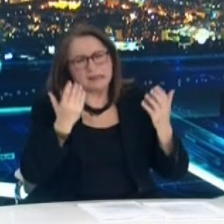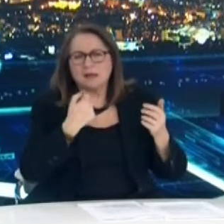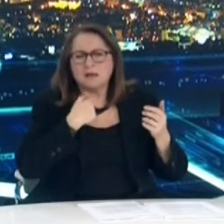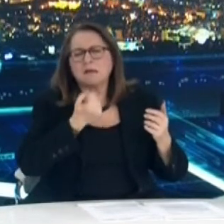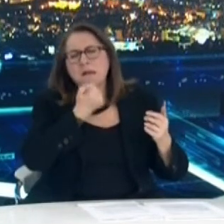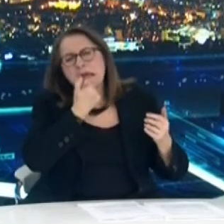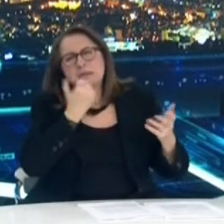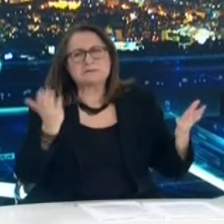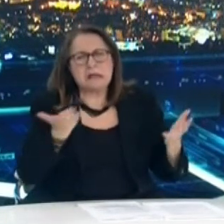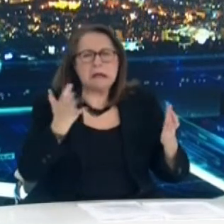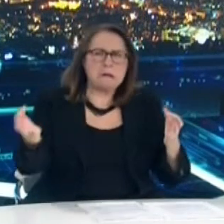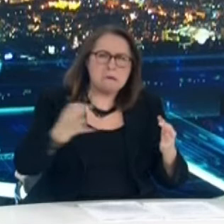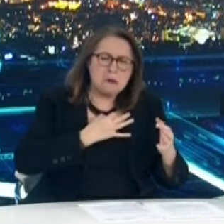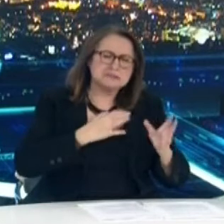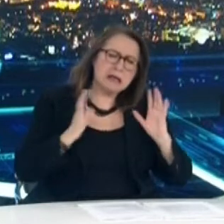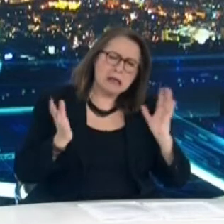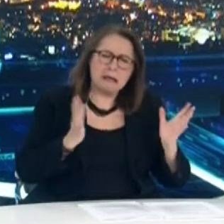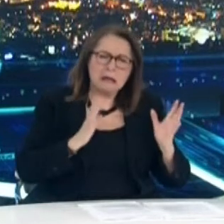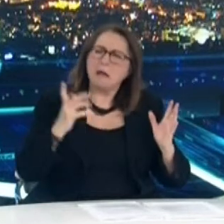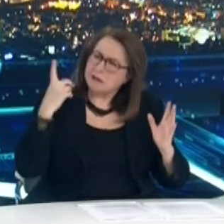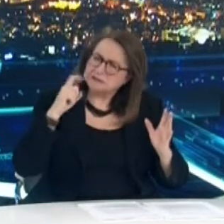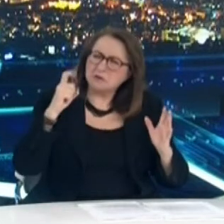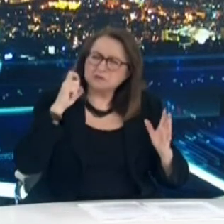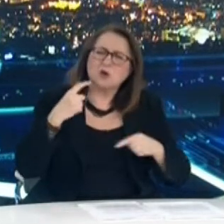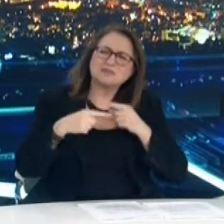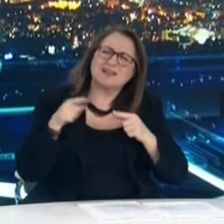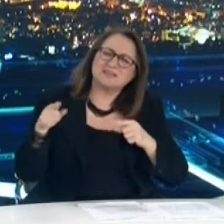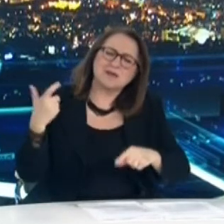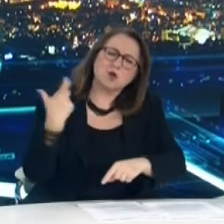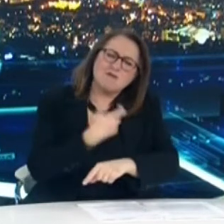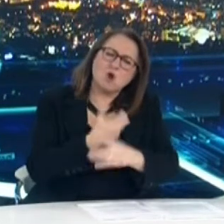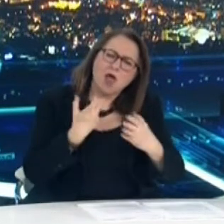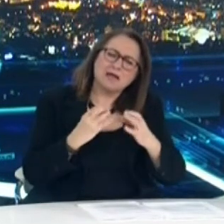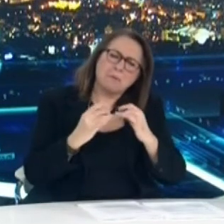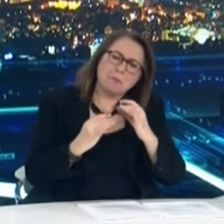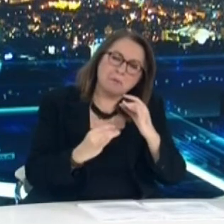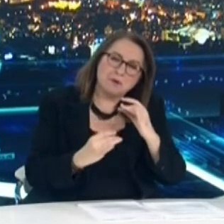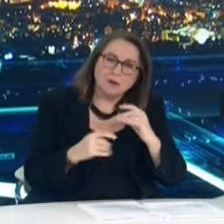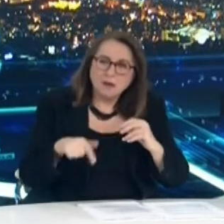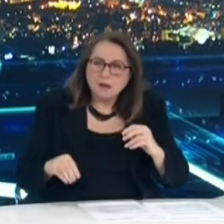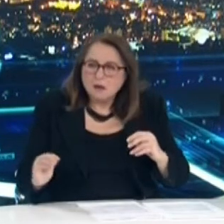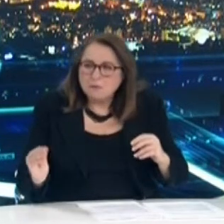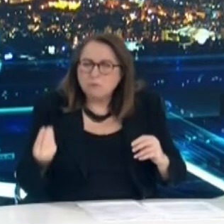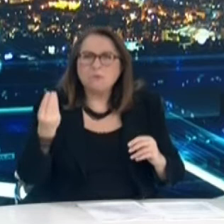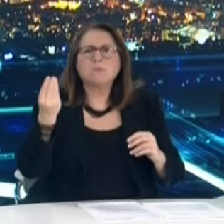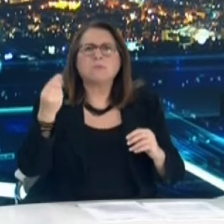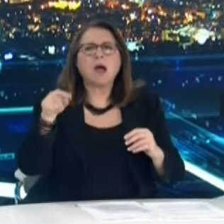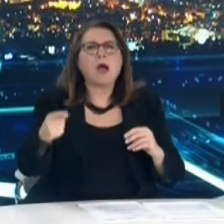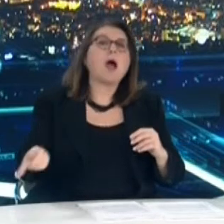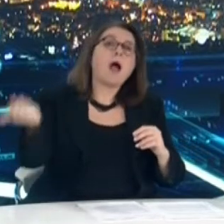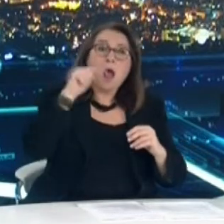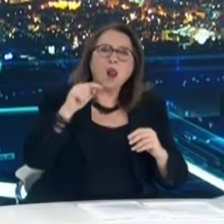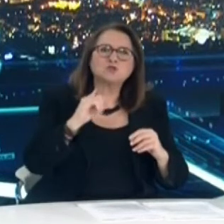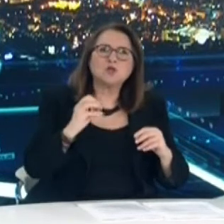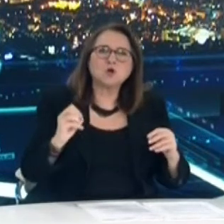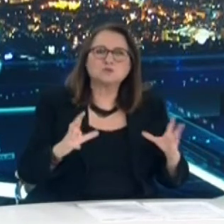τονίσω πως η απλή, καθολική και ορθή χρήση της μάσκας είναι το σημαντικότερο όπλο που έχουμε στη διάθεσή μας για να ξεπεράσουμε αυτές